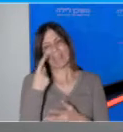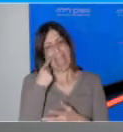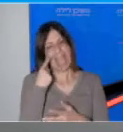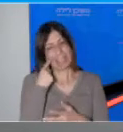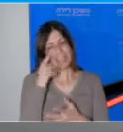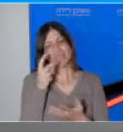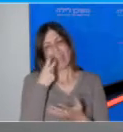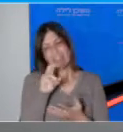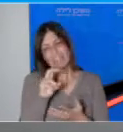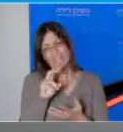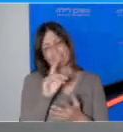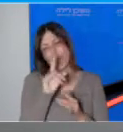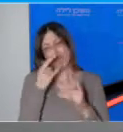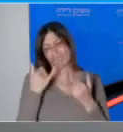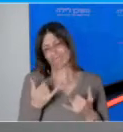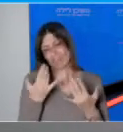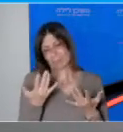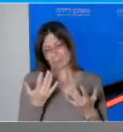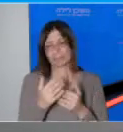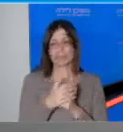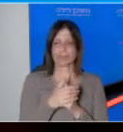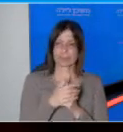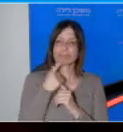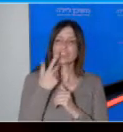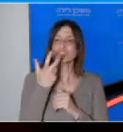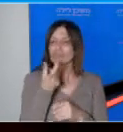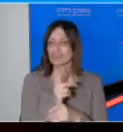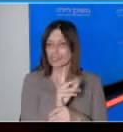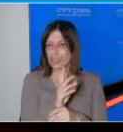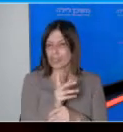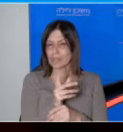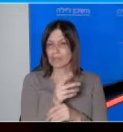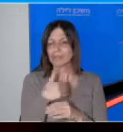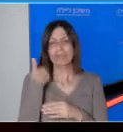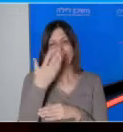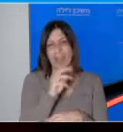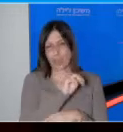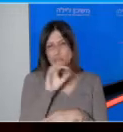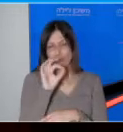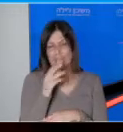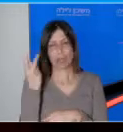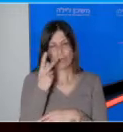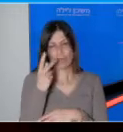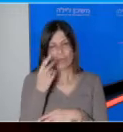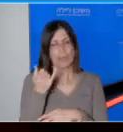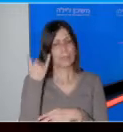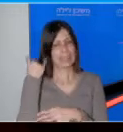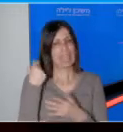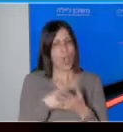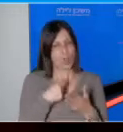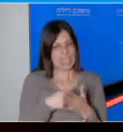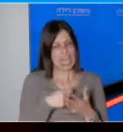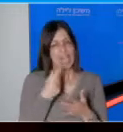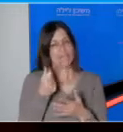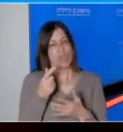לא היה עדיף להימנע ממנה. אז ממש טלקה, ב-30 שניות, מעבר לעניין הזה של כמובן פקידי האוצר והחופשה שלהם